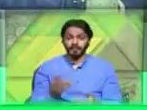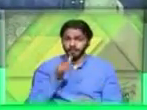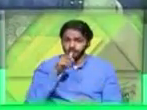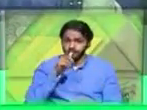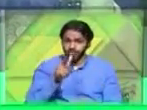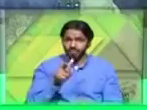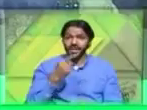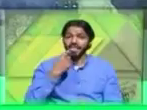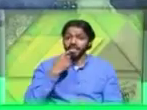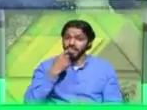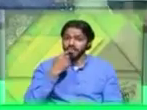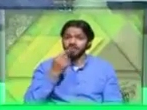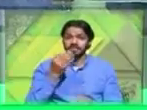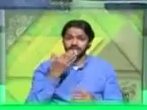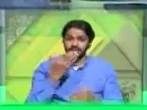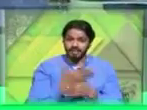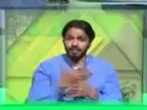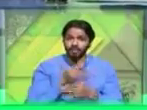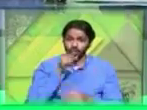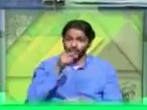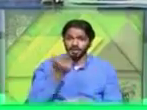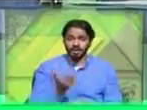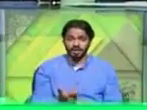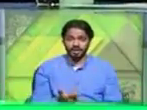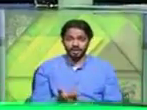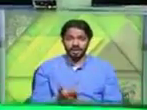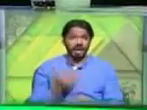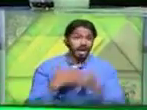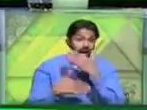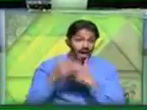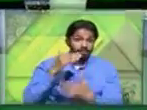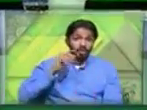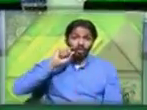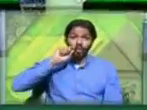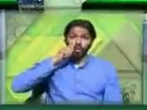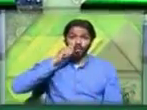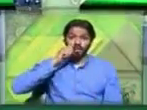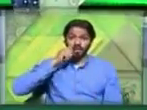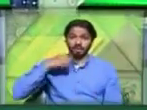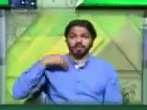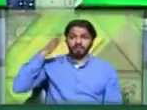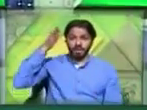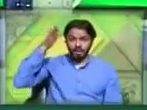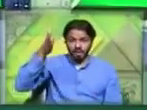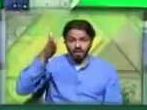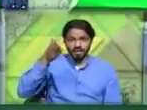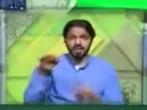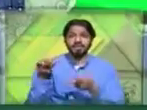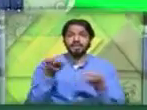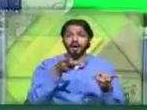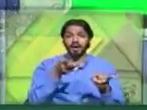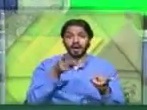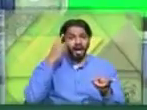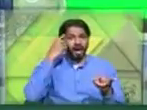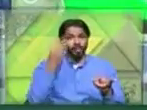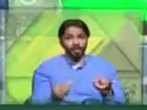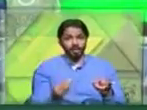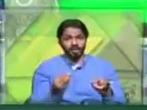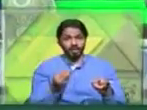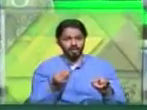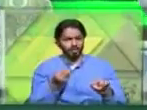الصديق فوجده رضي الله عنه قد جبذ، أي جذب لسانه وأخرجه خارج فمه، فقال له